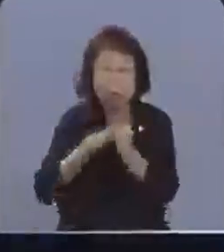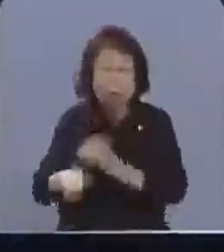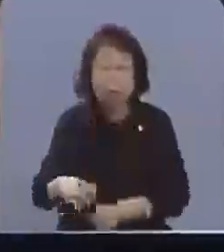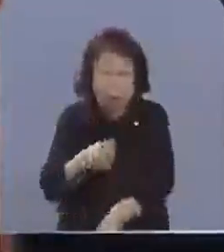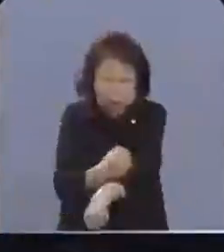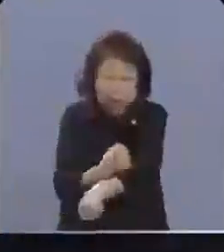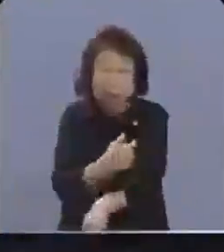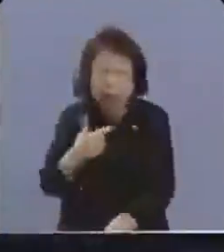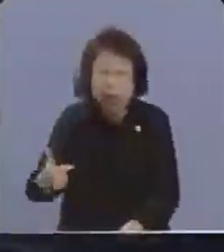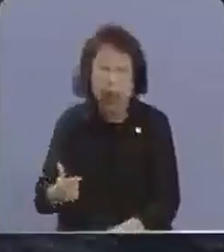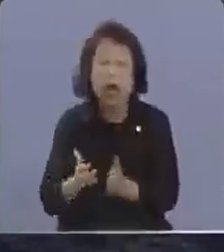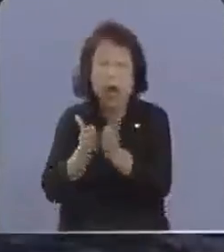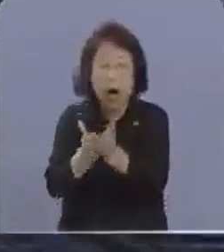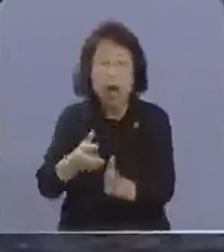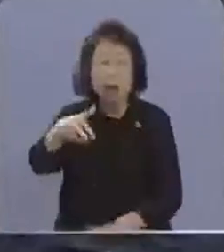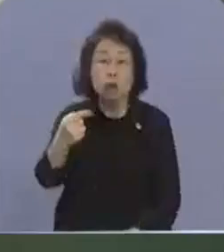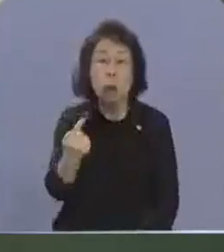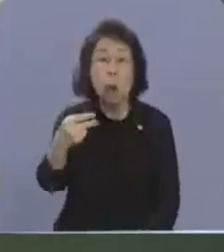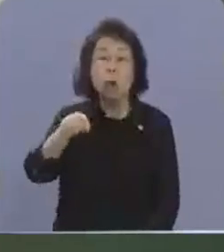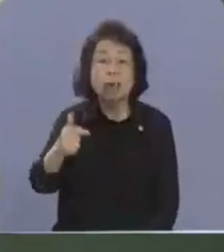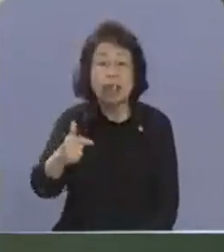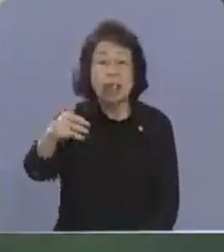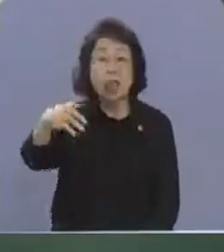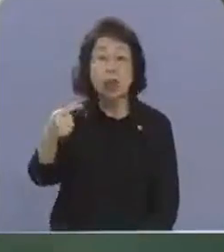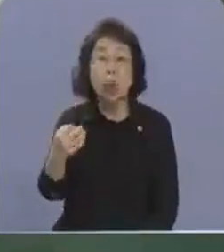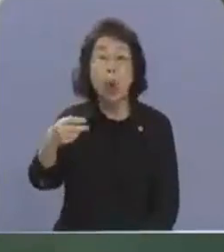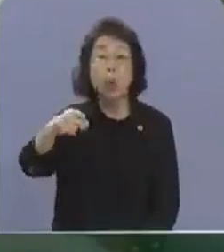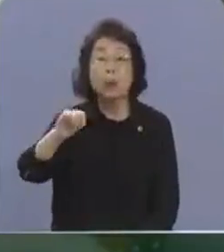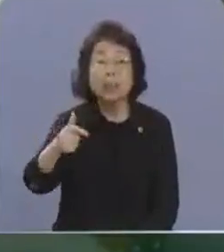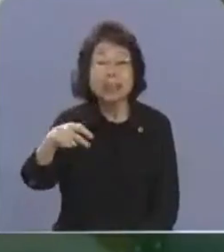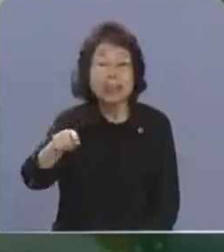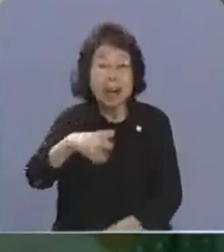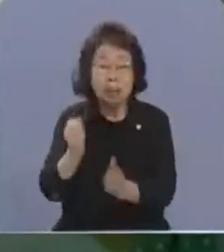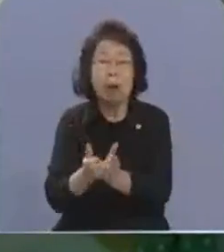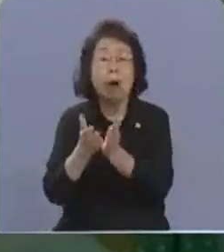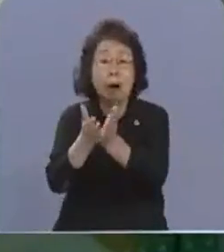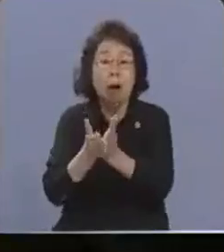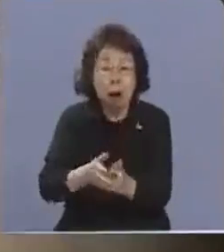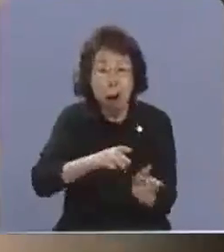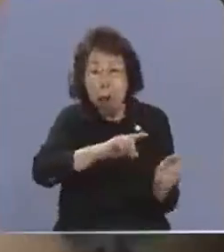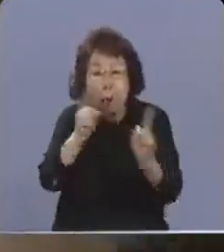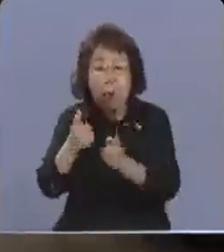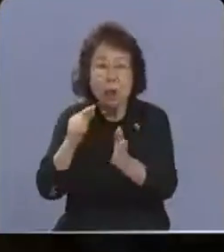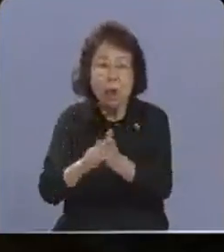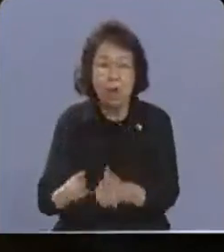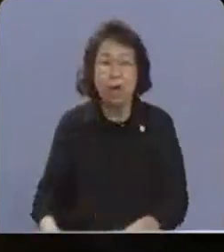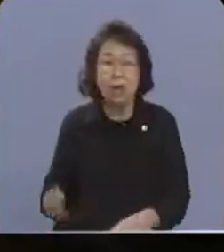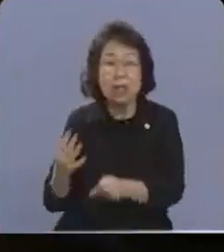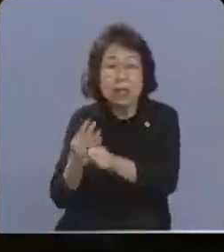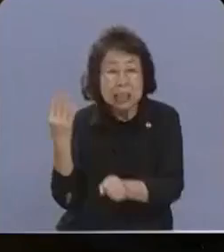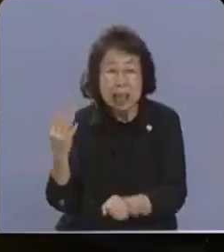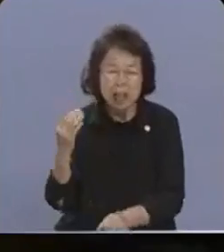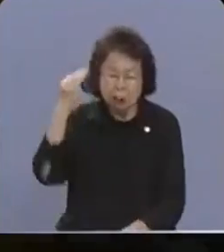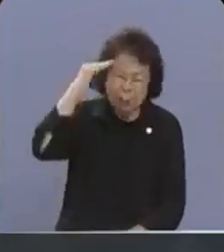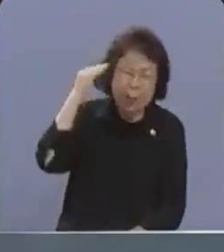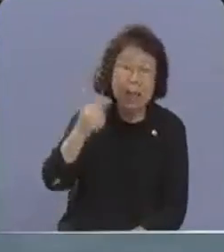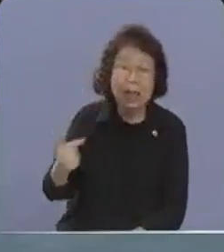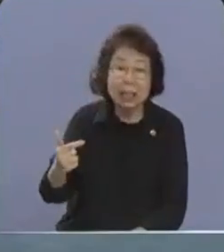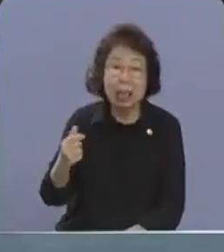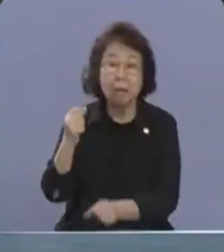기여했던 국제교류선 조선통신사는 외교 사절단으로서의 부활을 꿈꾸다 4년 전 암초를